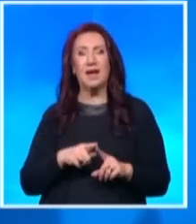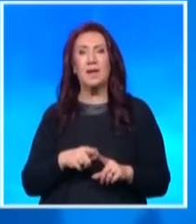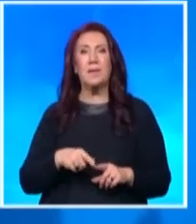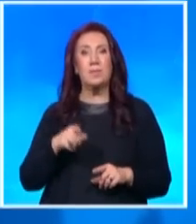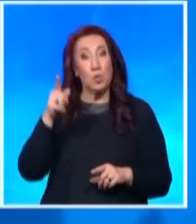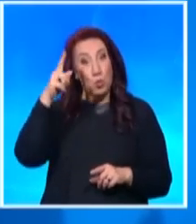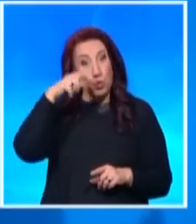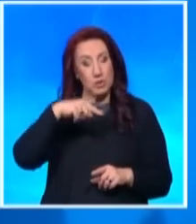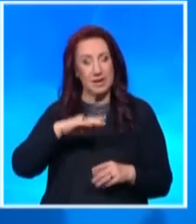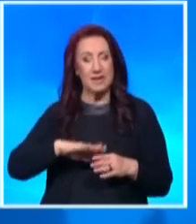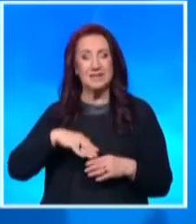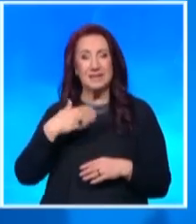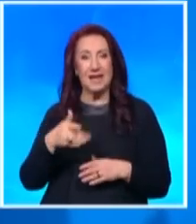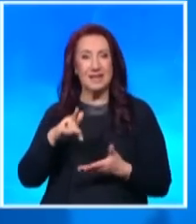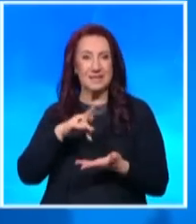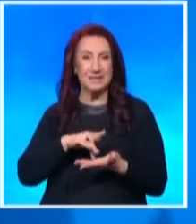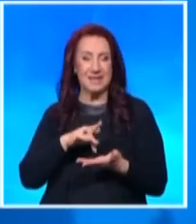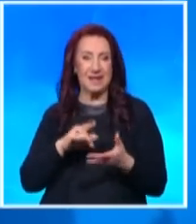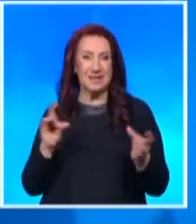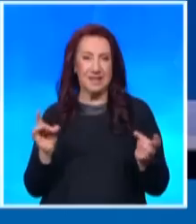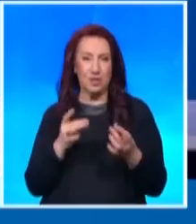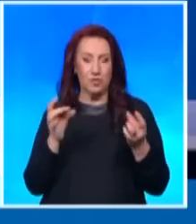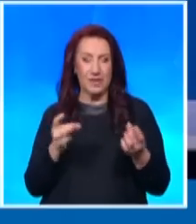Пинтев утре след централната емисия новини.